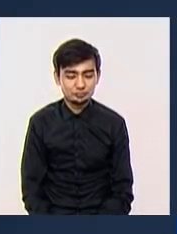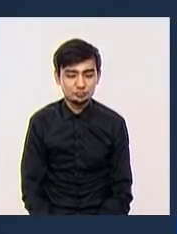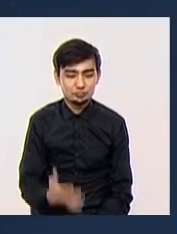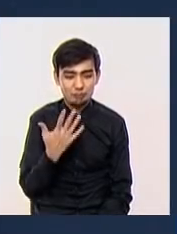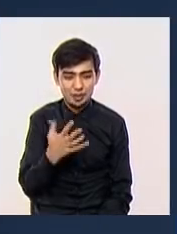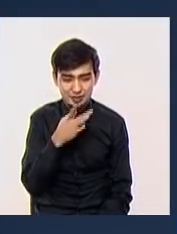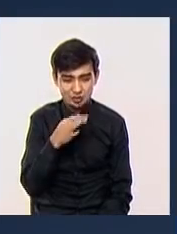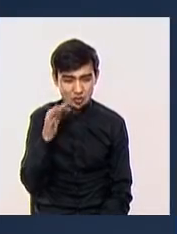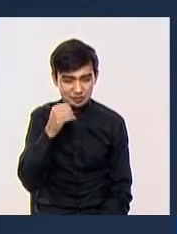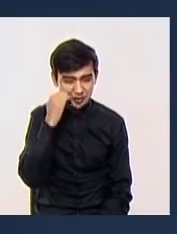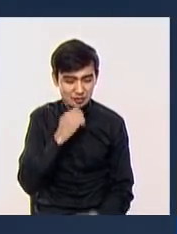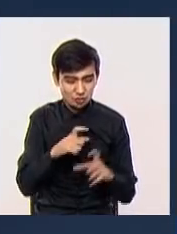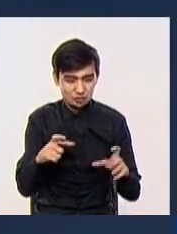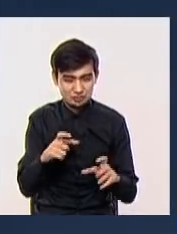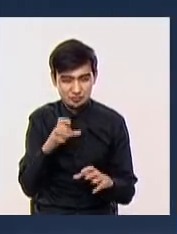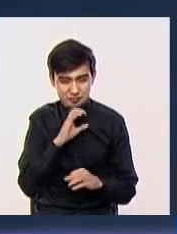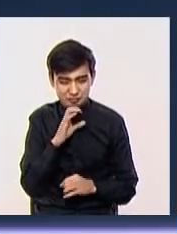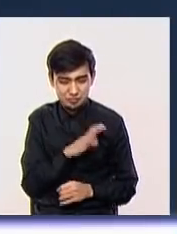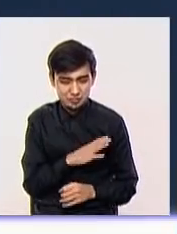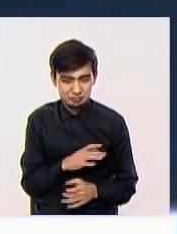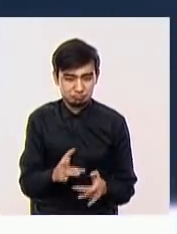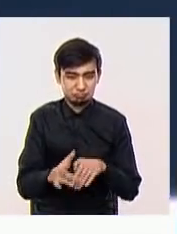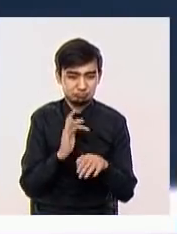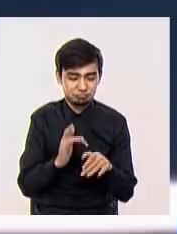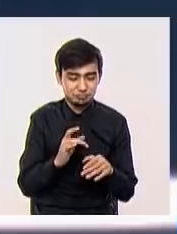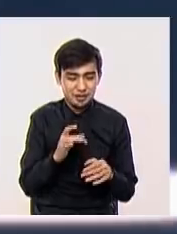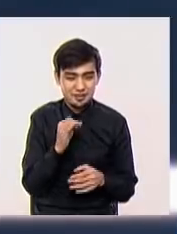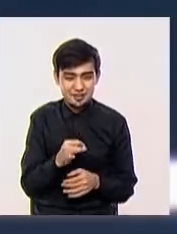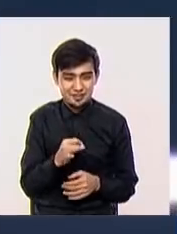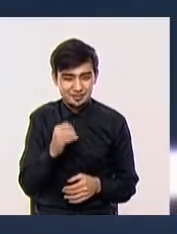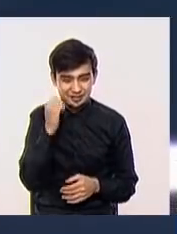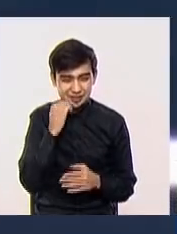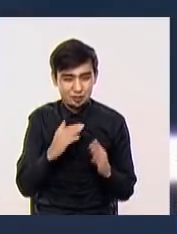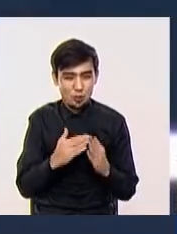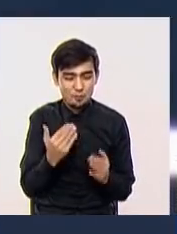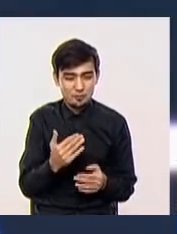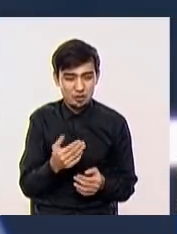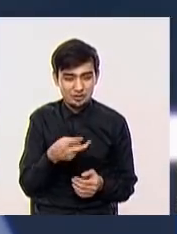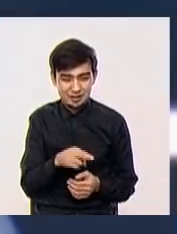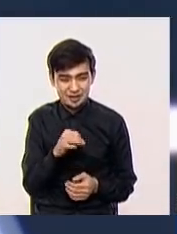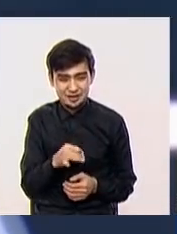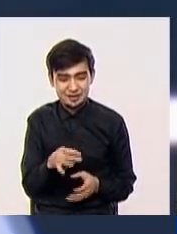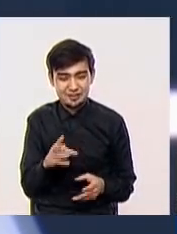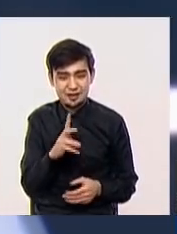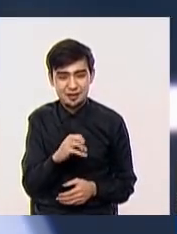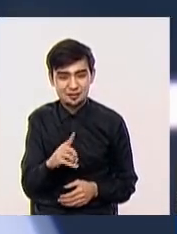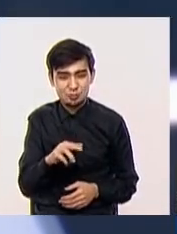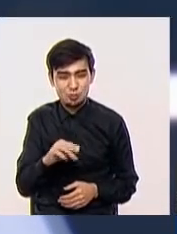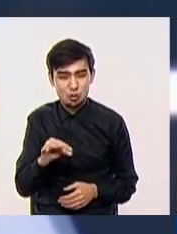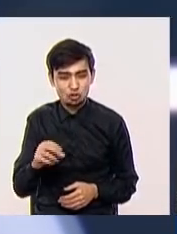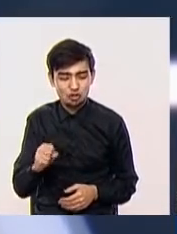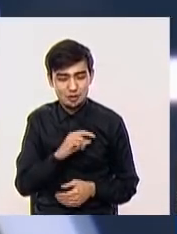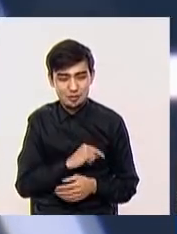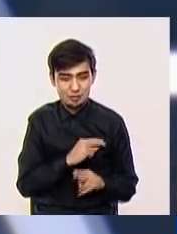5 лет обкрадывали стариков сотрудники дома престарелых и их сообщники из Казпочты.